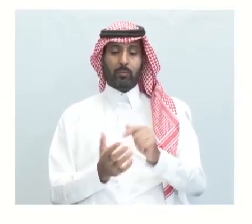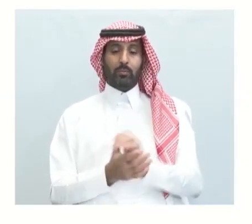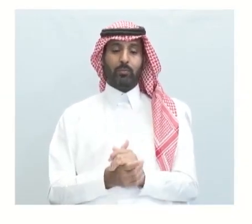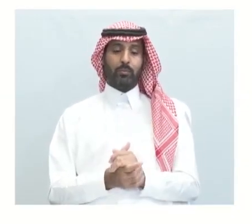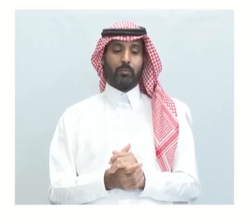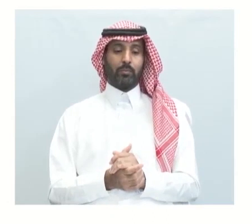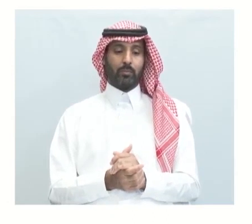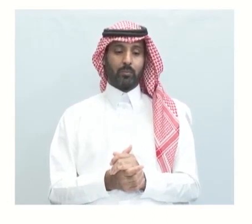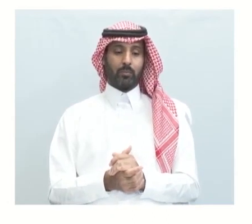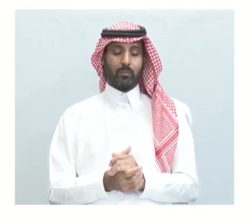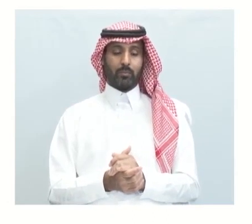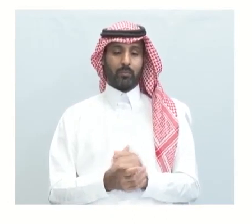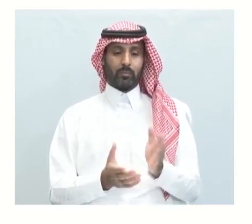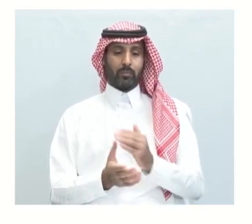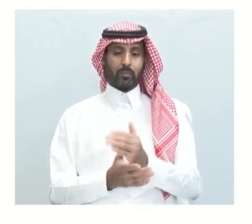السلف